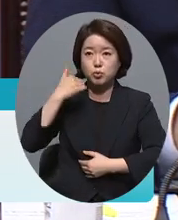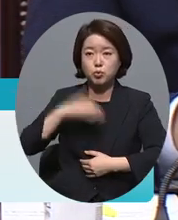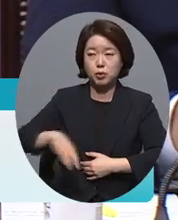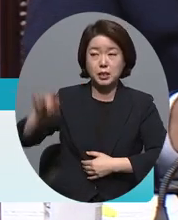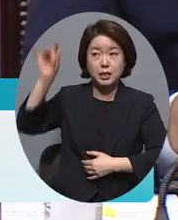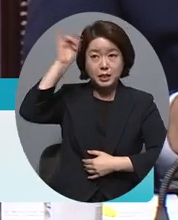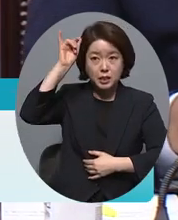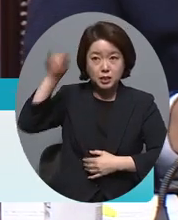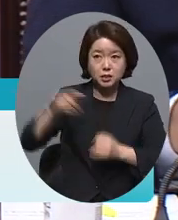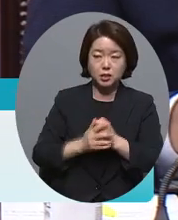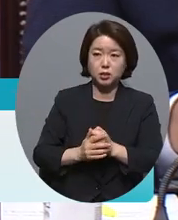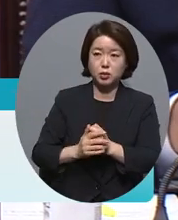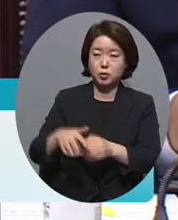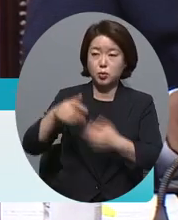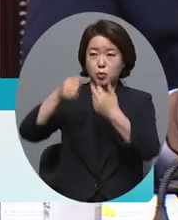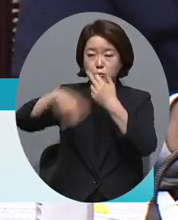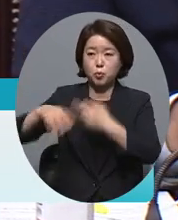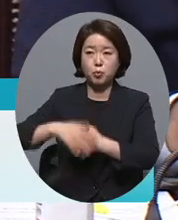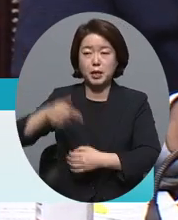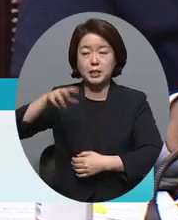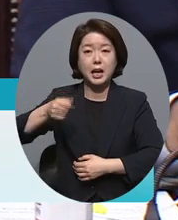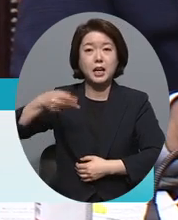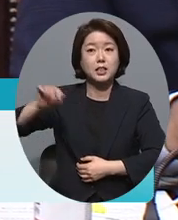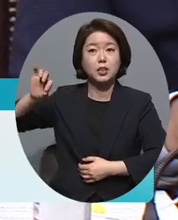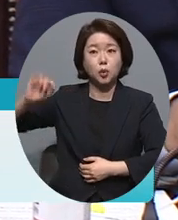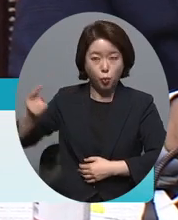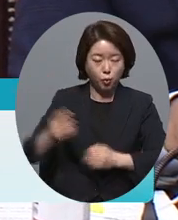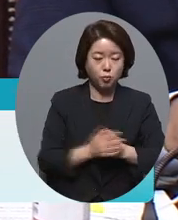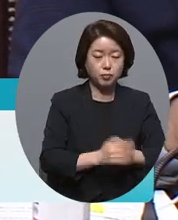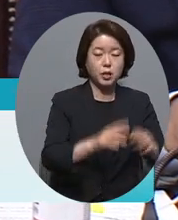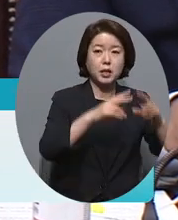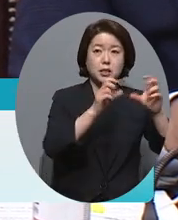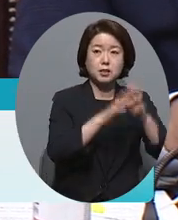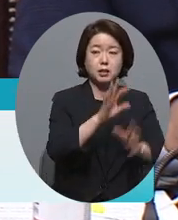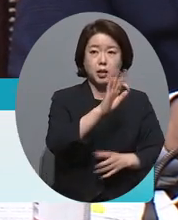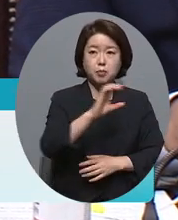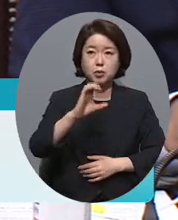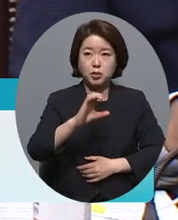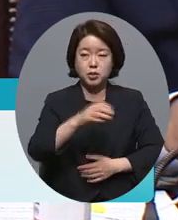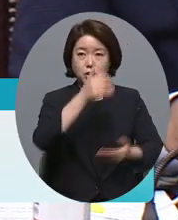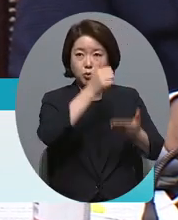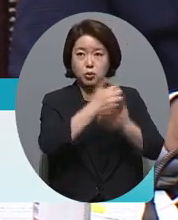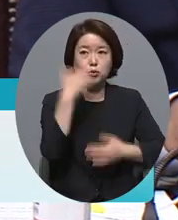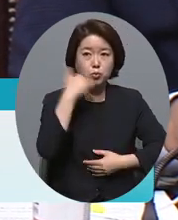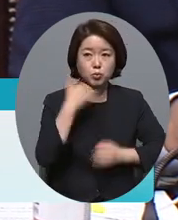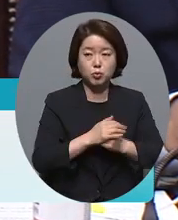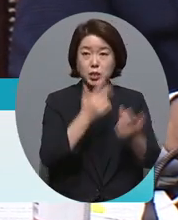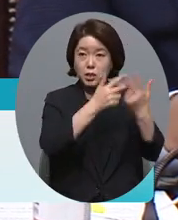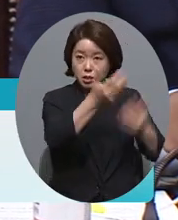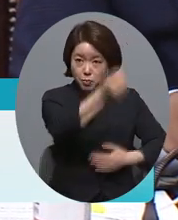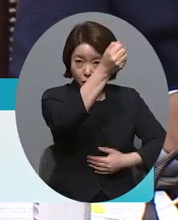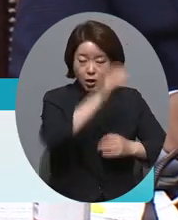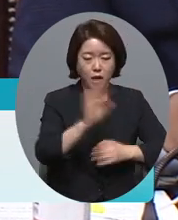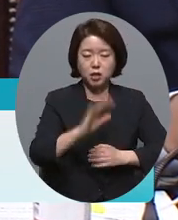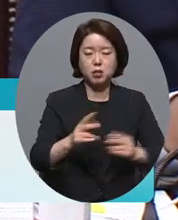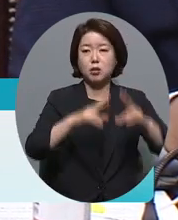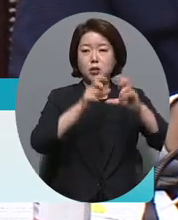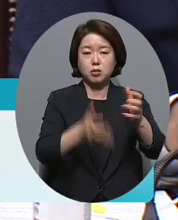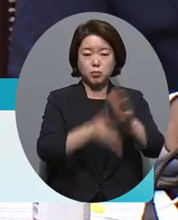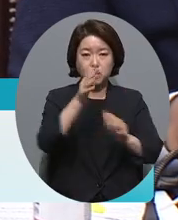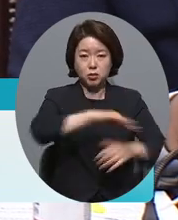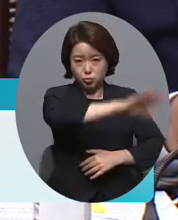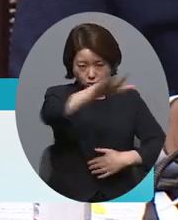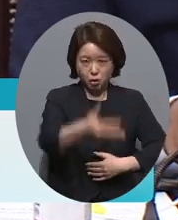그리고 최순실의 조카 장시호였습니다 성남 fc의 주인은 누구입니까 이재명 겁니까 아닙니다 성남시민